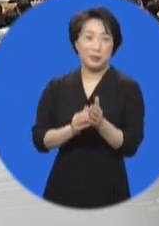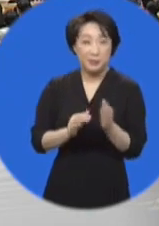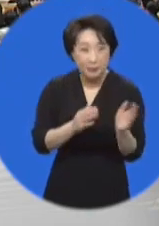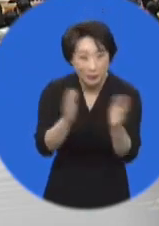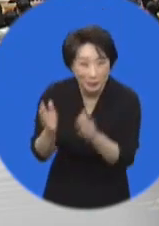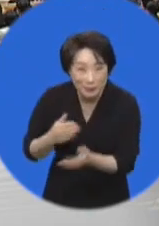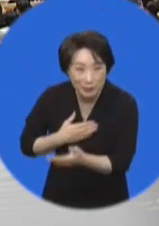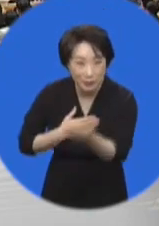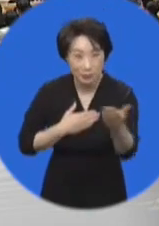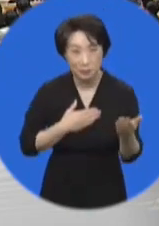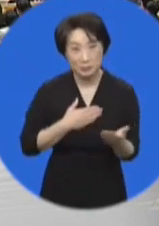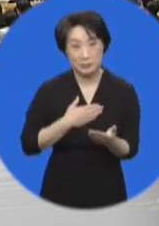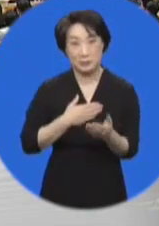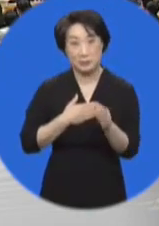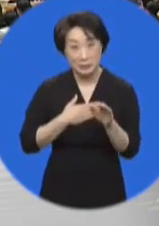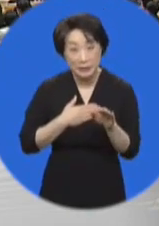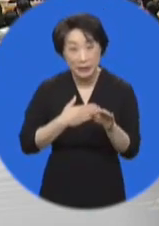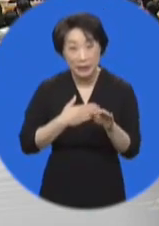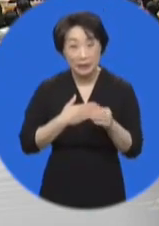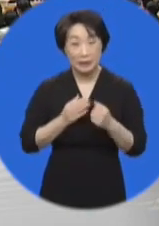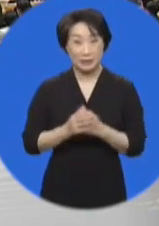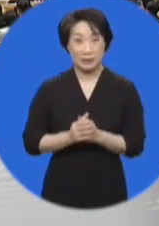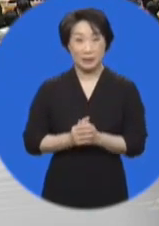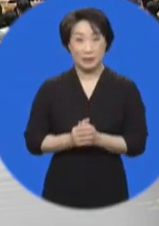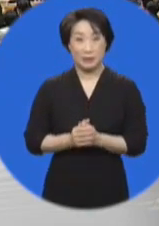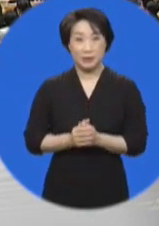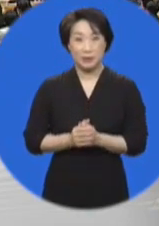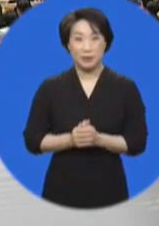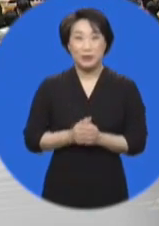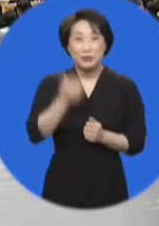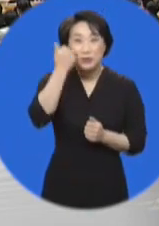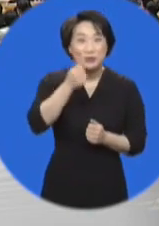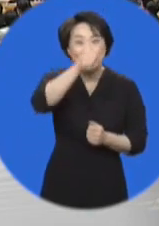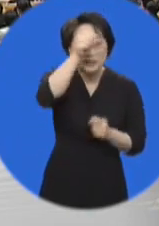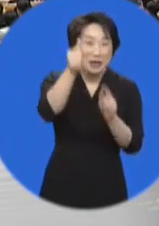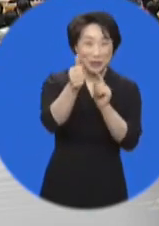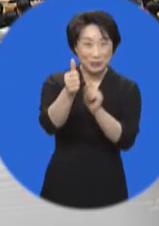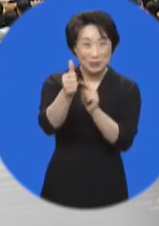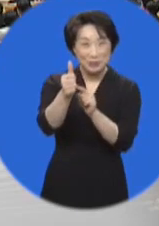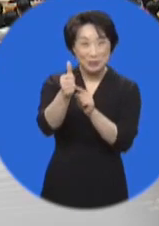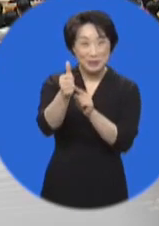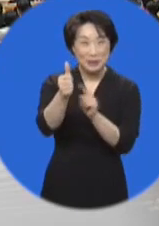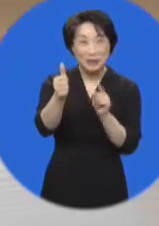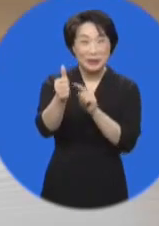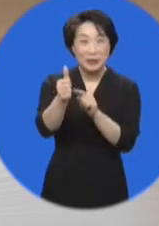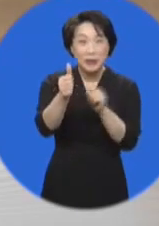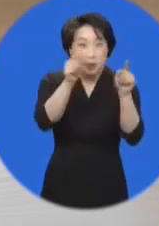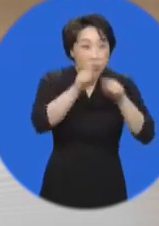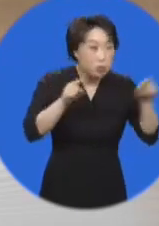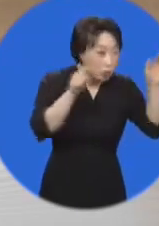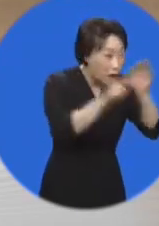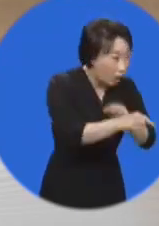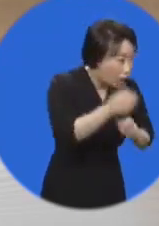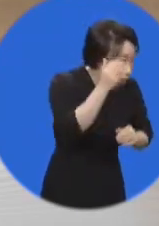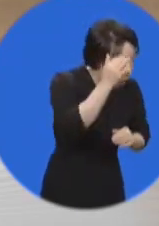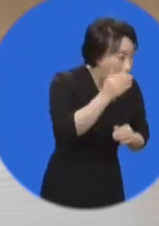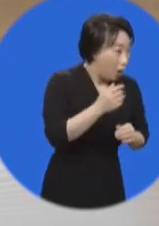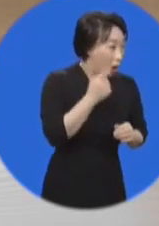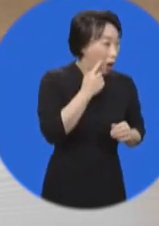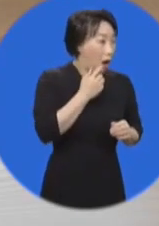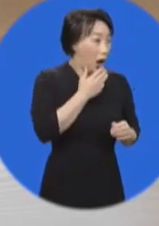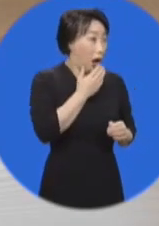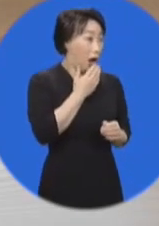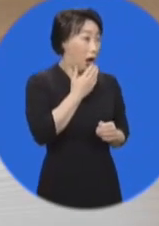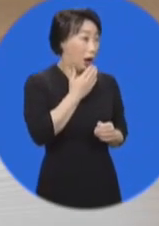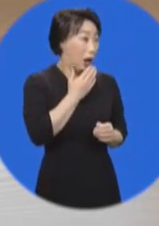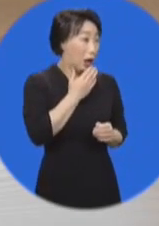여러분, 그래서 어느 장로님이 지옥에 가보고